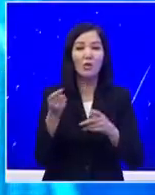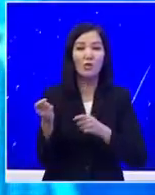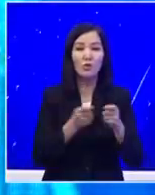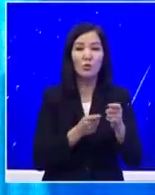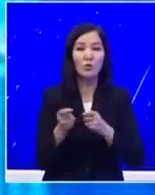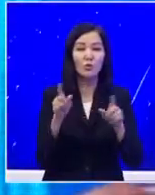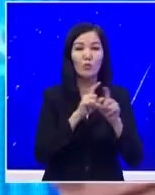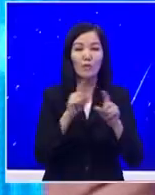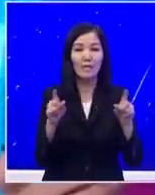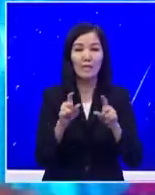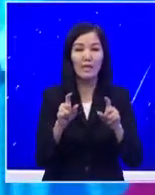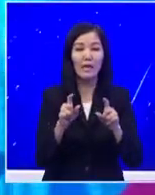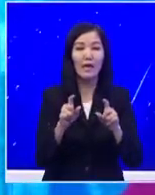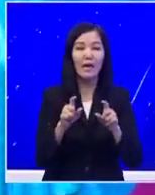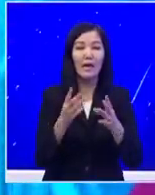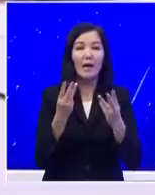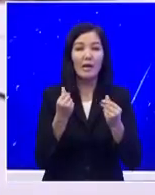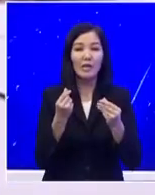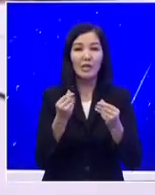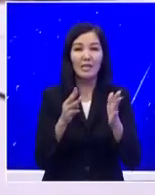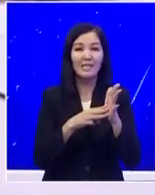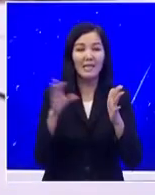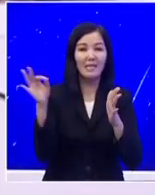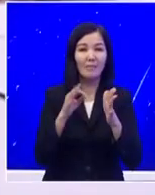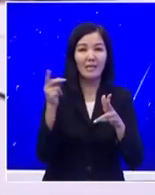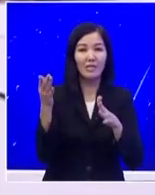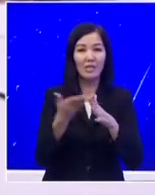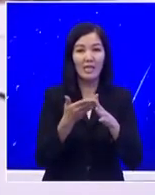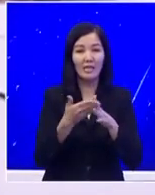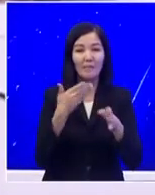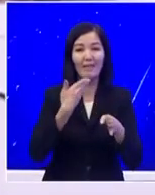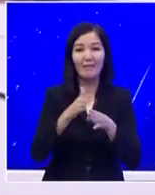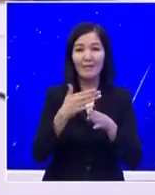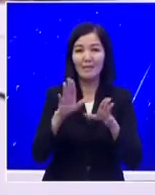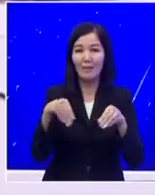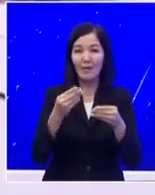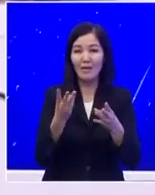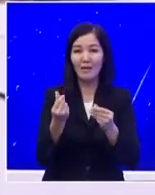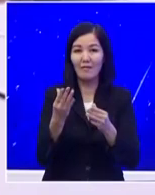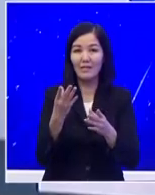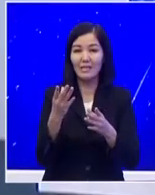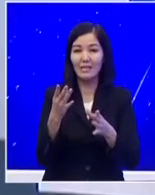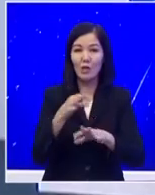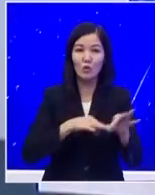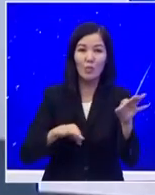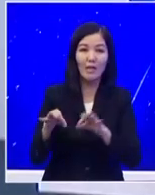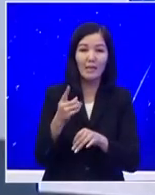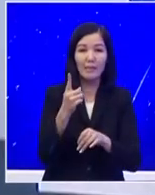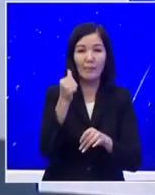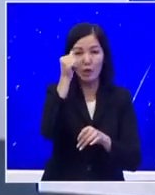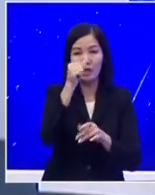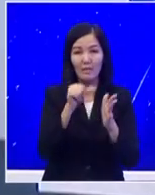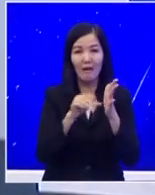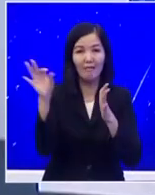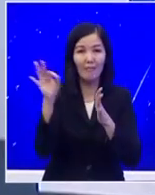шаруашылық жүргізуші субъектілердің айналым қаражаттарына 8% жеңілдікпен несие беру және инвестициялық жобаларға